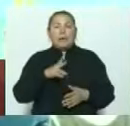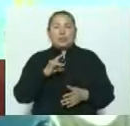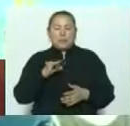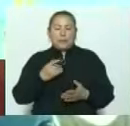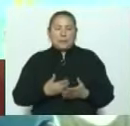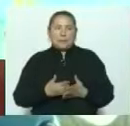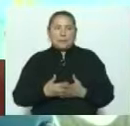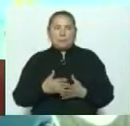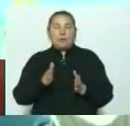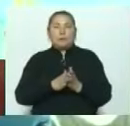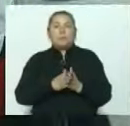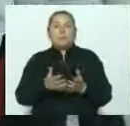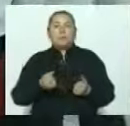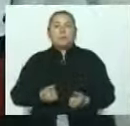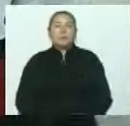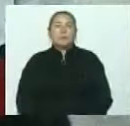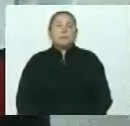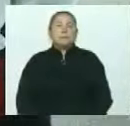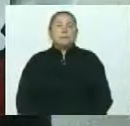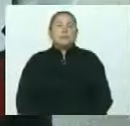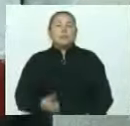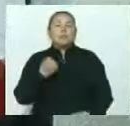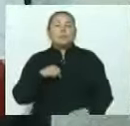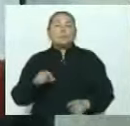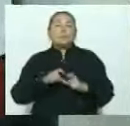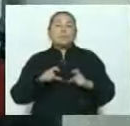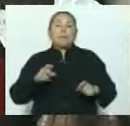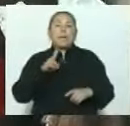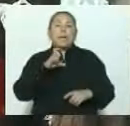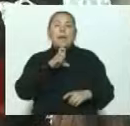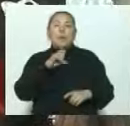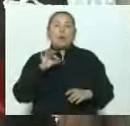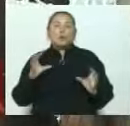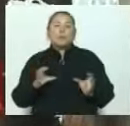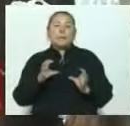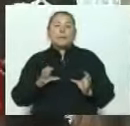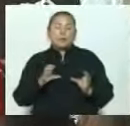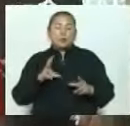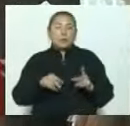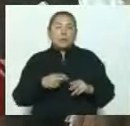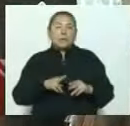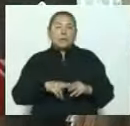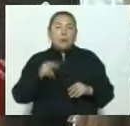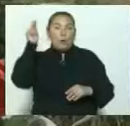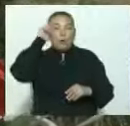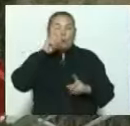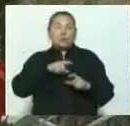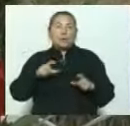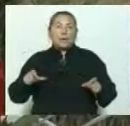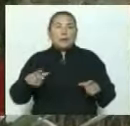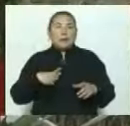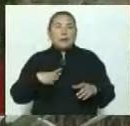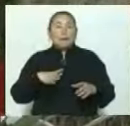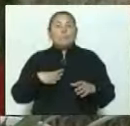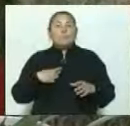сыйлықпен марапаттаған болатынбыз. Жеңімпаз мектепте экосақшылар қатары көбейіп келеді. Бұл ретте оқушыларға бау-бақша